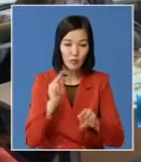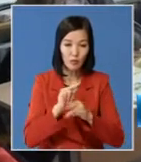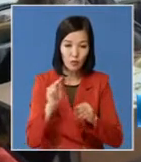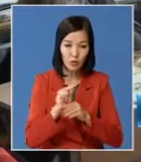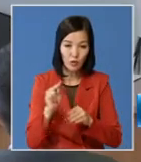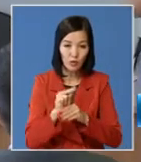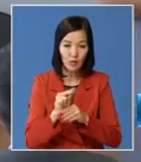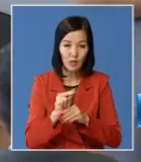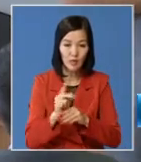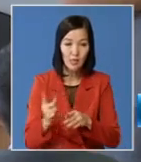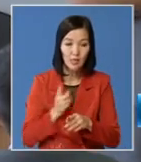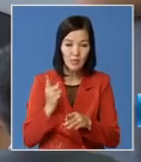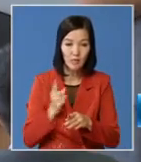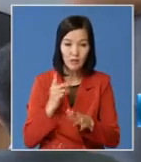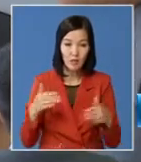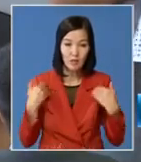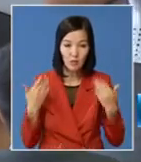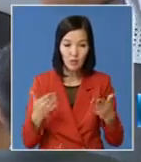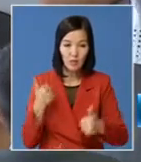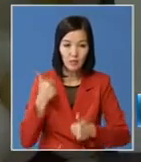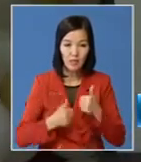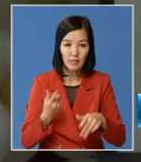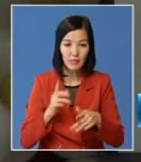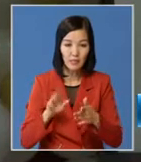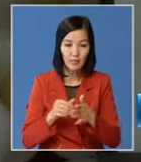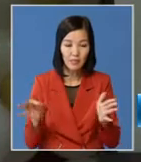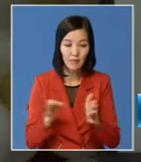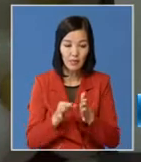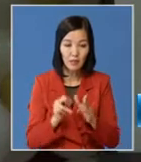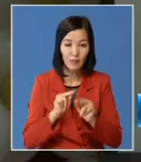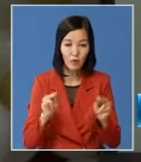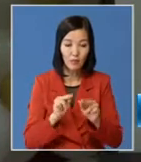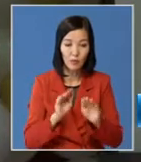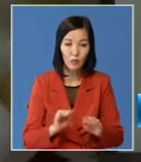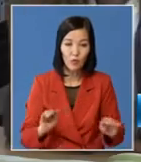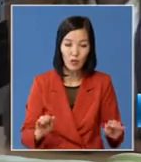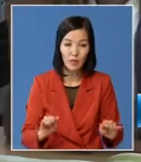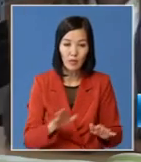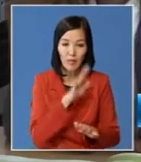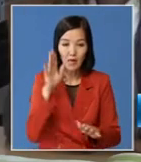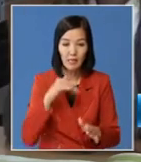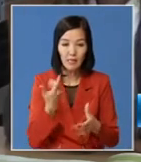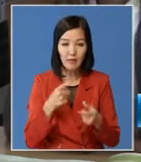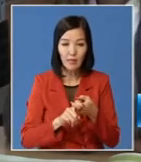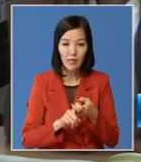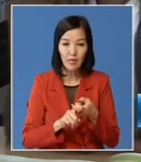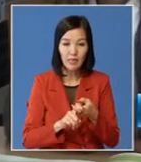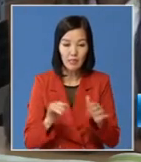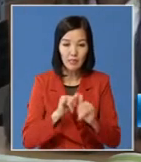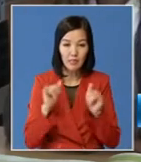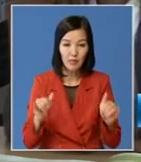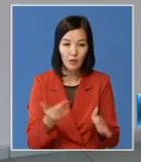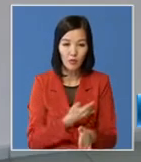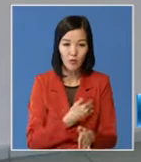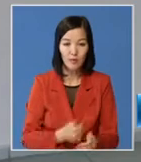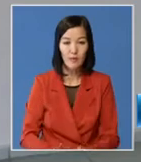өздерінің кәсіби шеберліктерін көрсетті. Сайыстың басты мақсаты мұғалімдердің оқушылармен және ата-аналармен қарым-қатынасын нығайту, деді